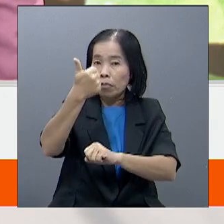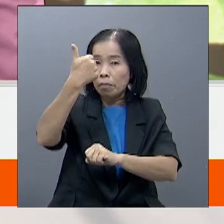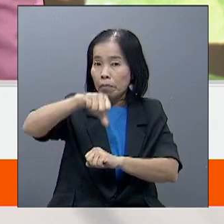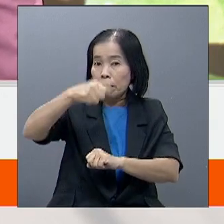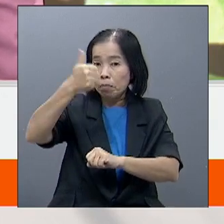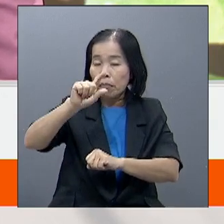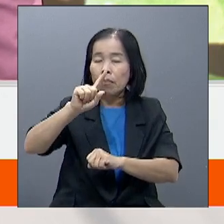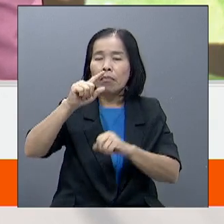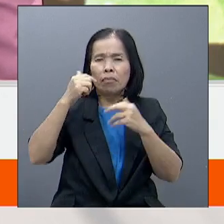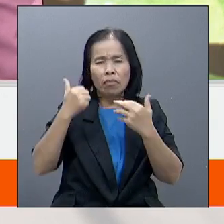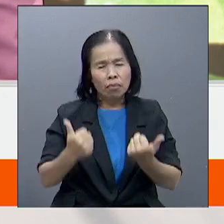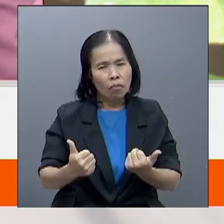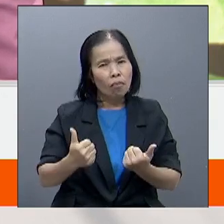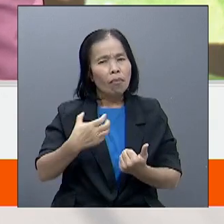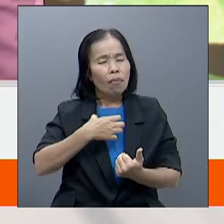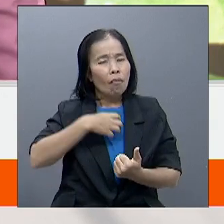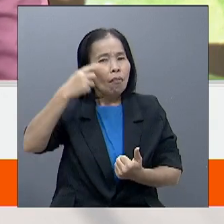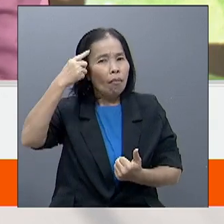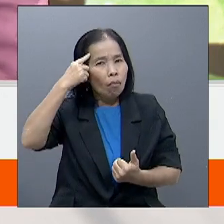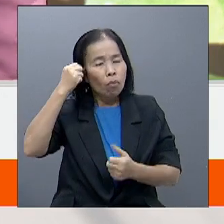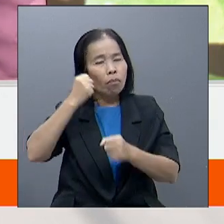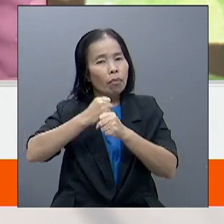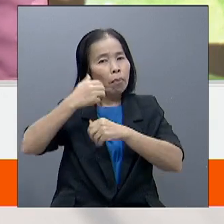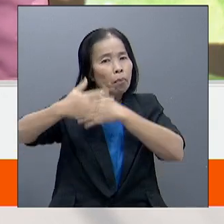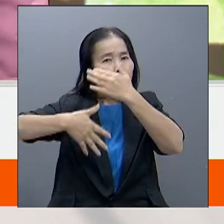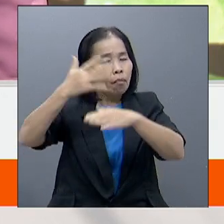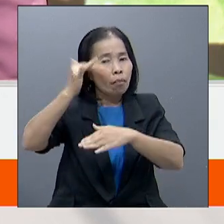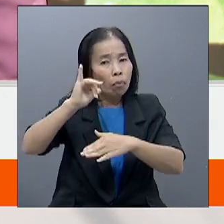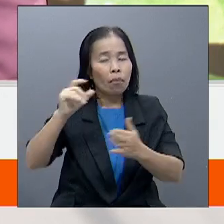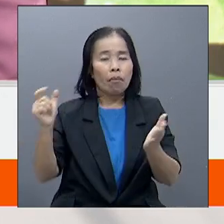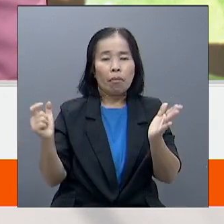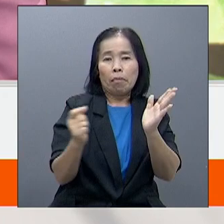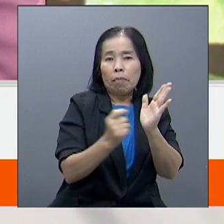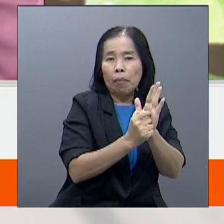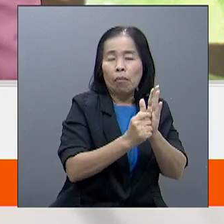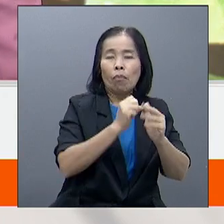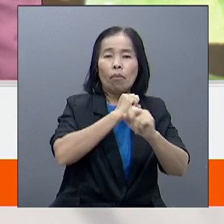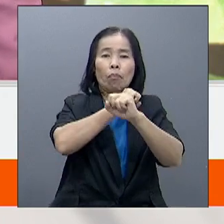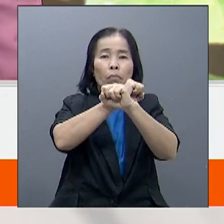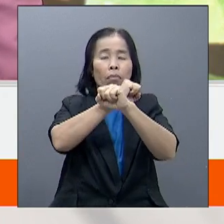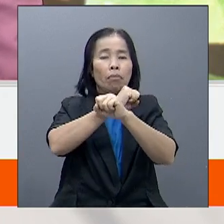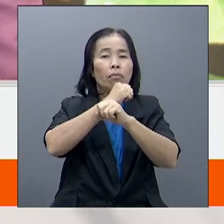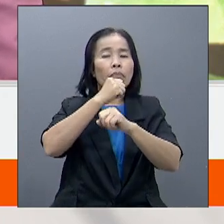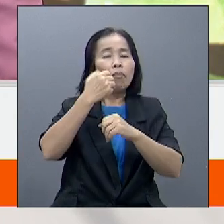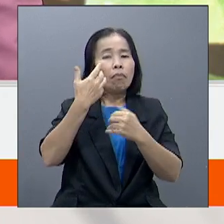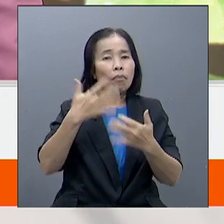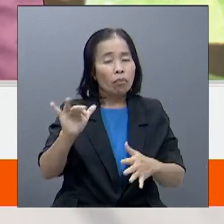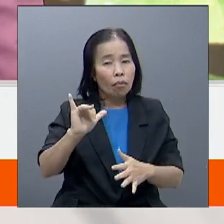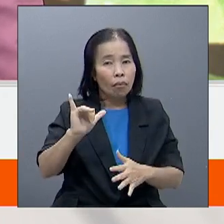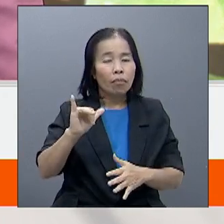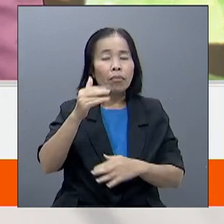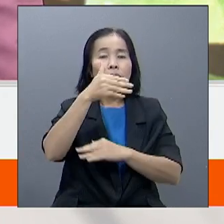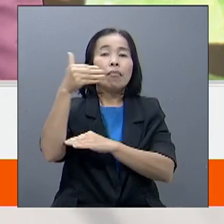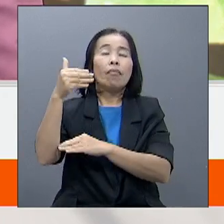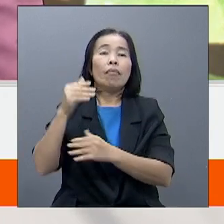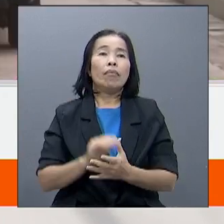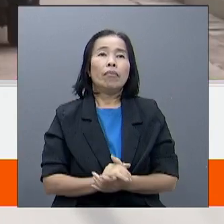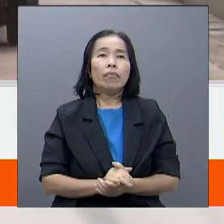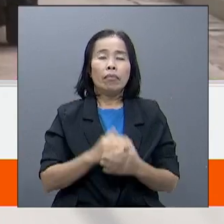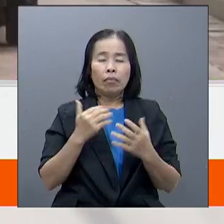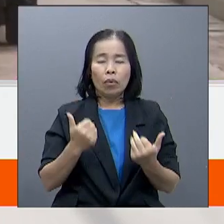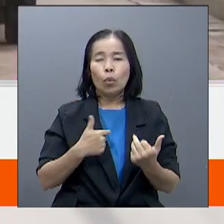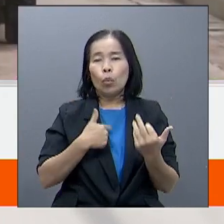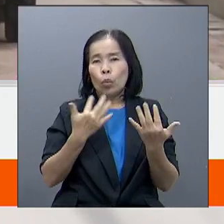าไปถึงไหนมีโอกาสที่จะได้บรรจุอยู่ในแผนวัคซีนชาติเมื่อไหร่คะ อันนี้เราเริ่มศึกษาต้องเราร่วม